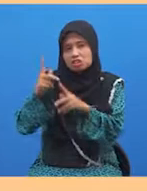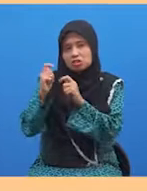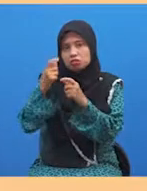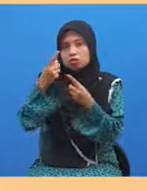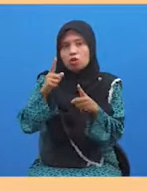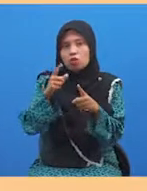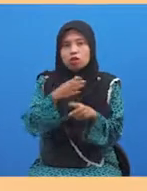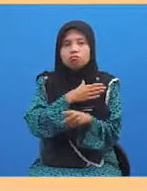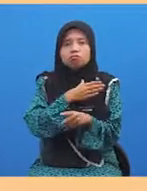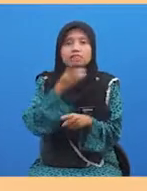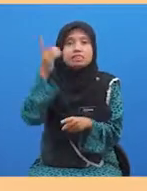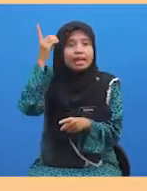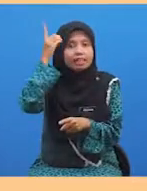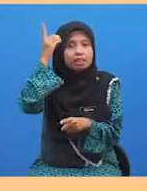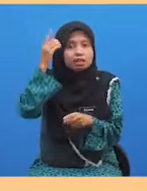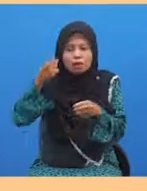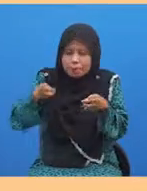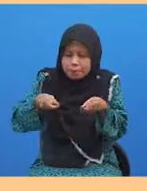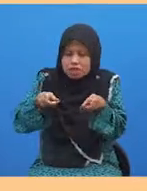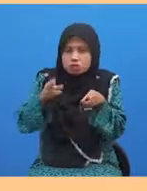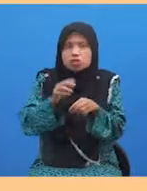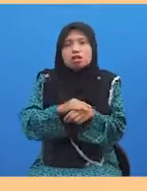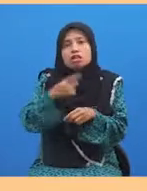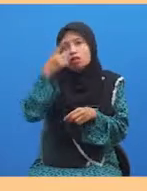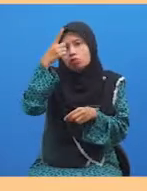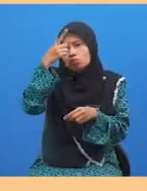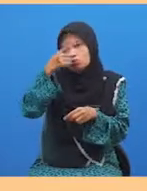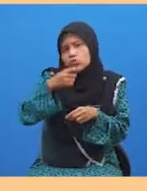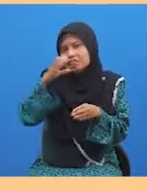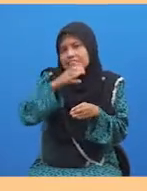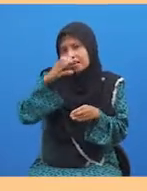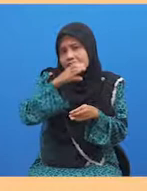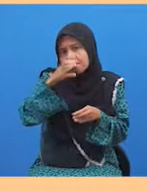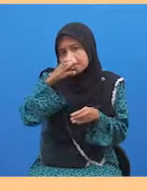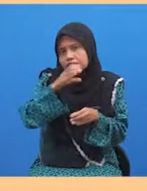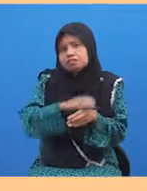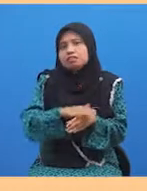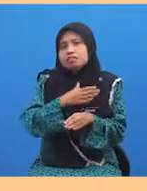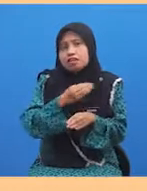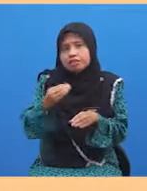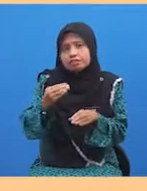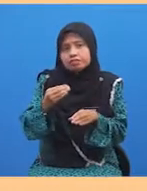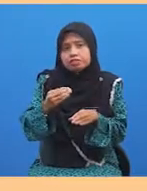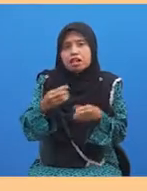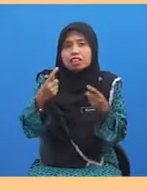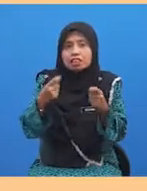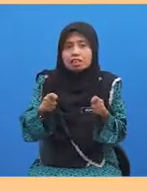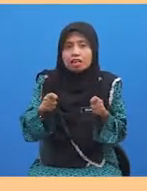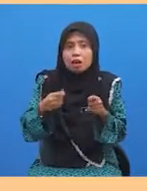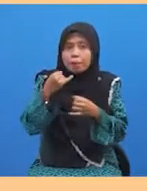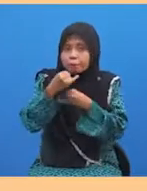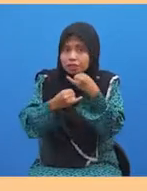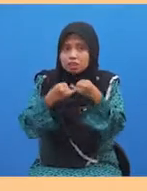tanggungjawab, Daniel berusaha menjejaki mereka dan telah